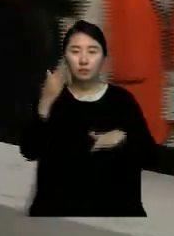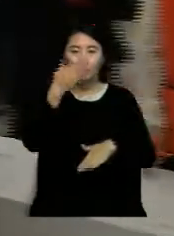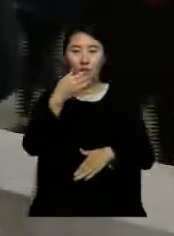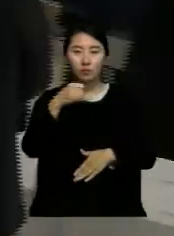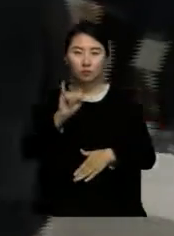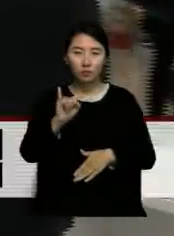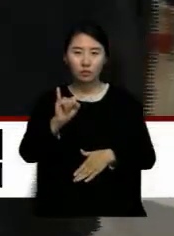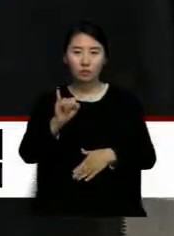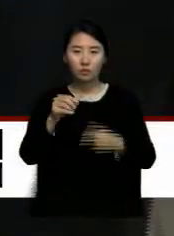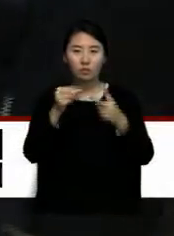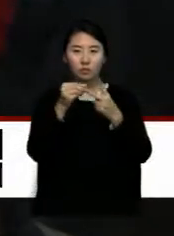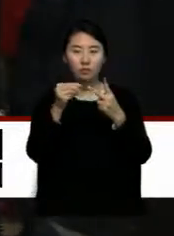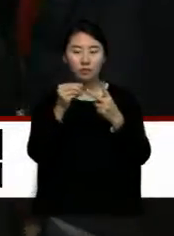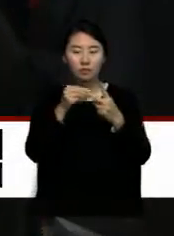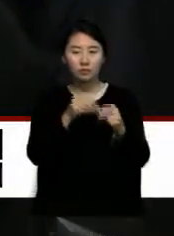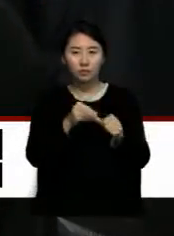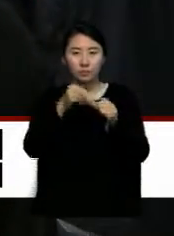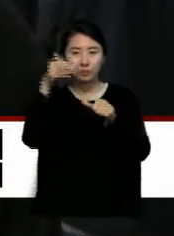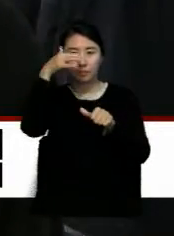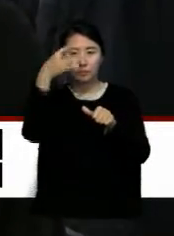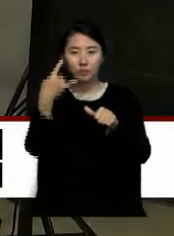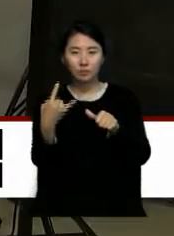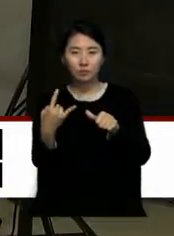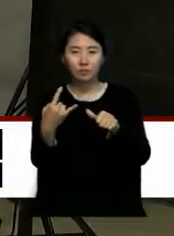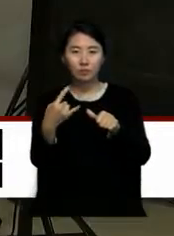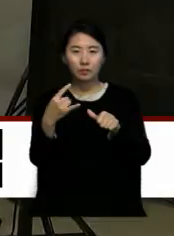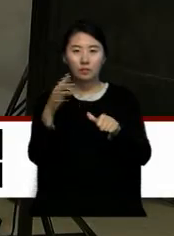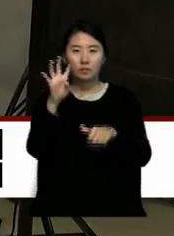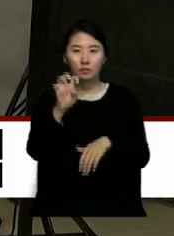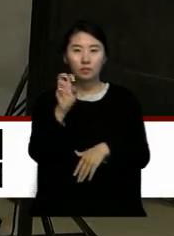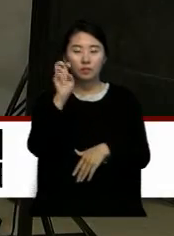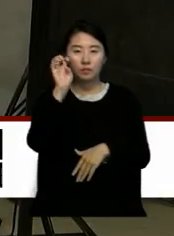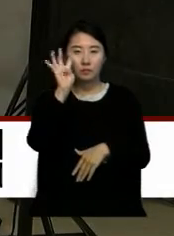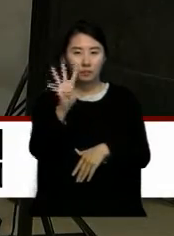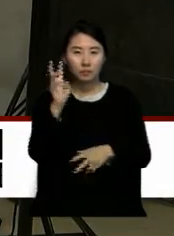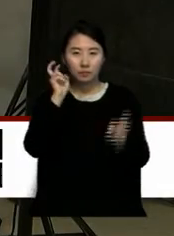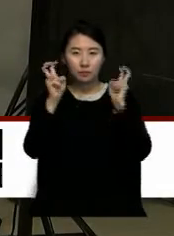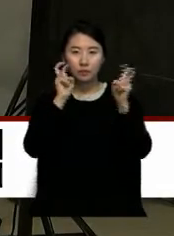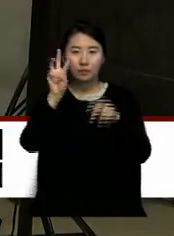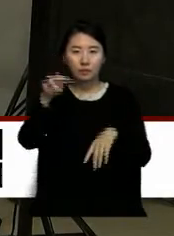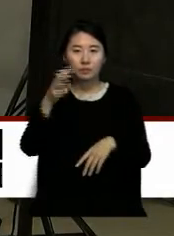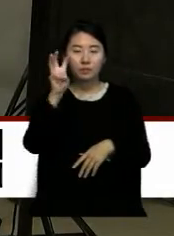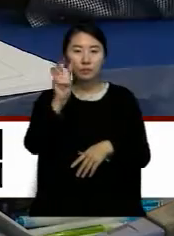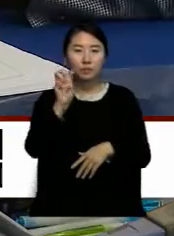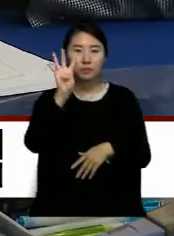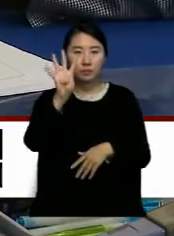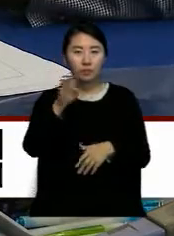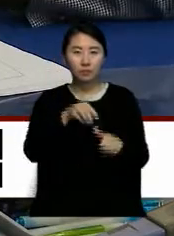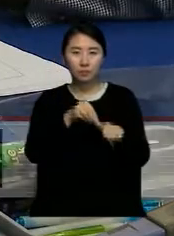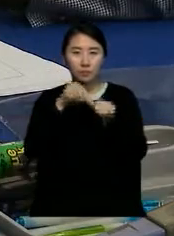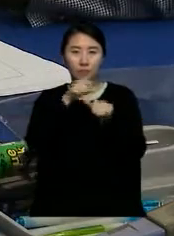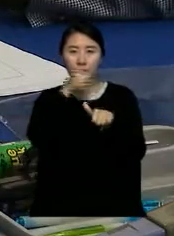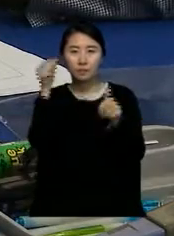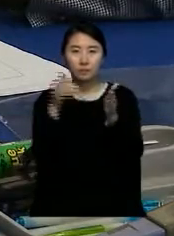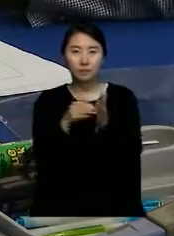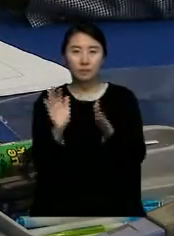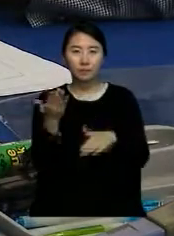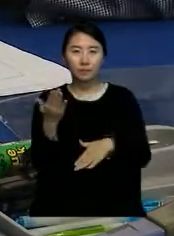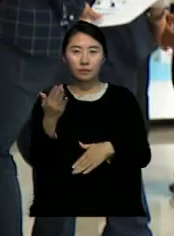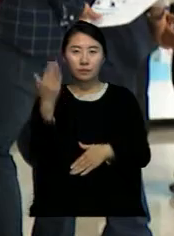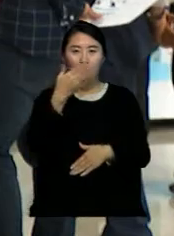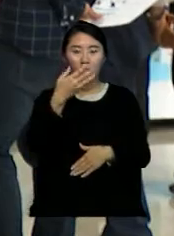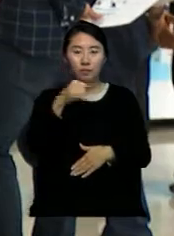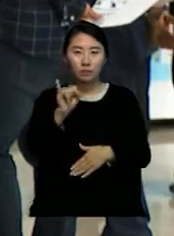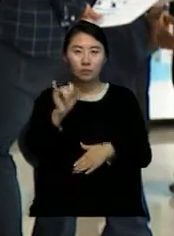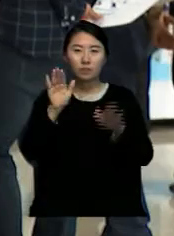구리시에서 열린 두 차례 채용 박람회에서는 44개 업체에 334명이 취업했습니다.